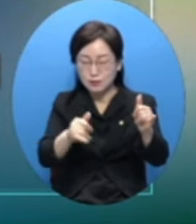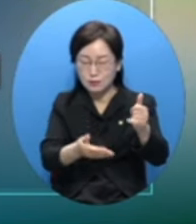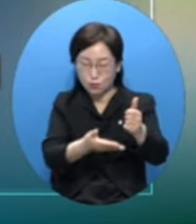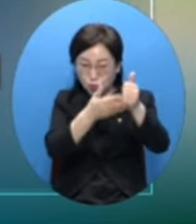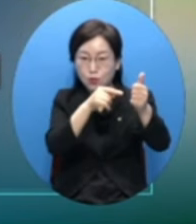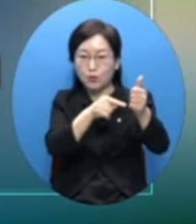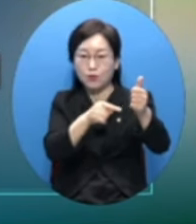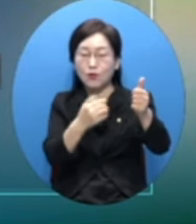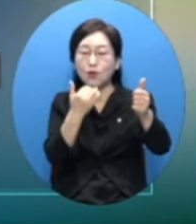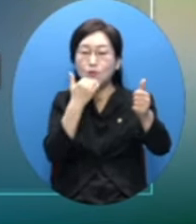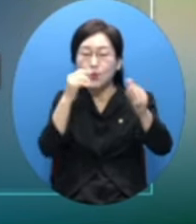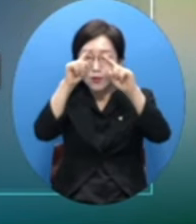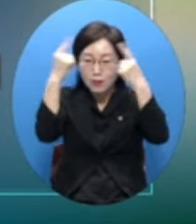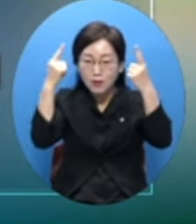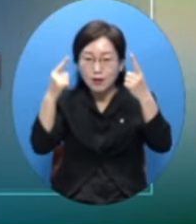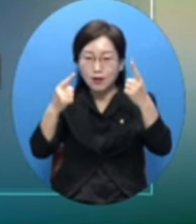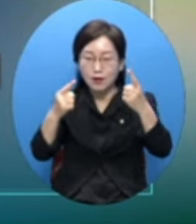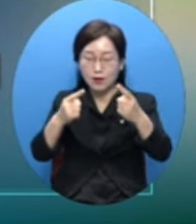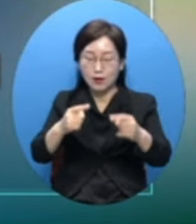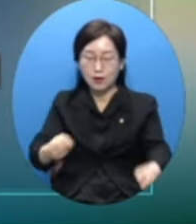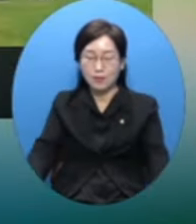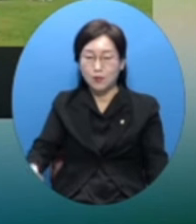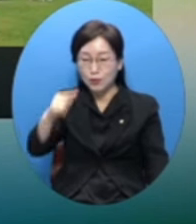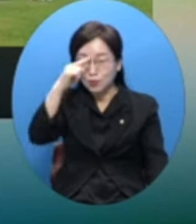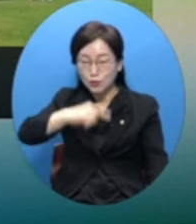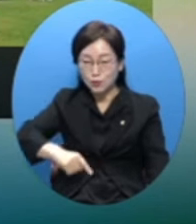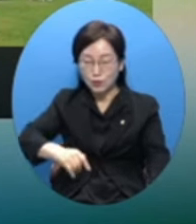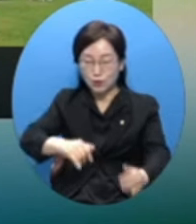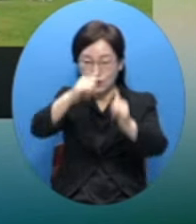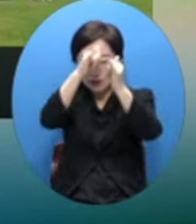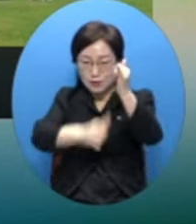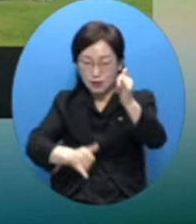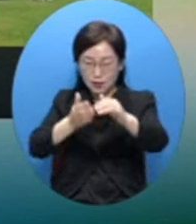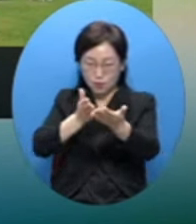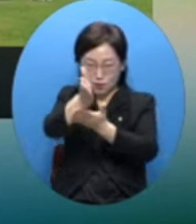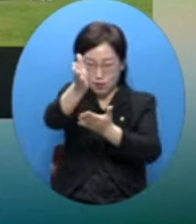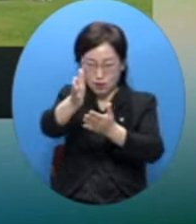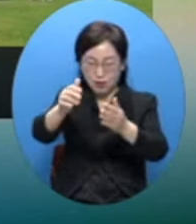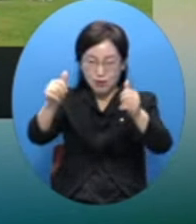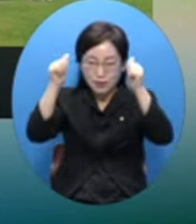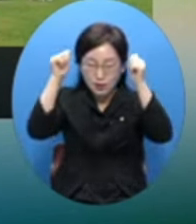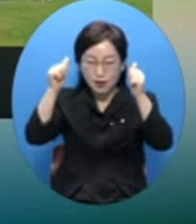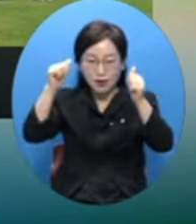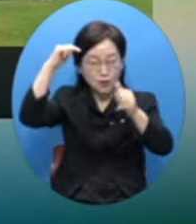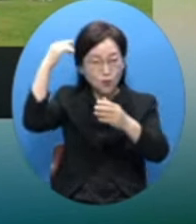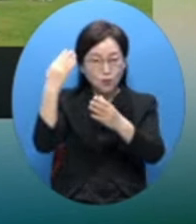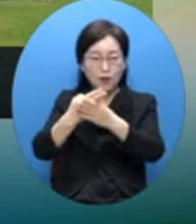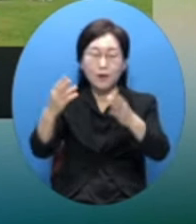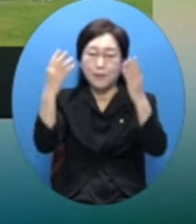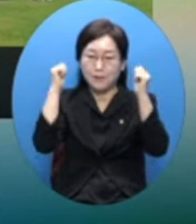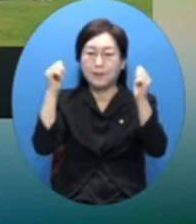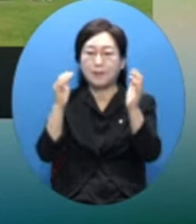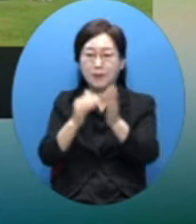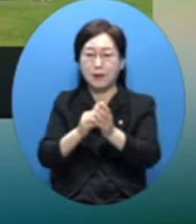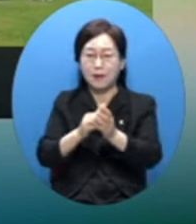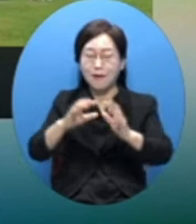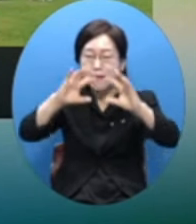서울대학교 동양사학과 학부와 대학원을 다 나오시고 그 다음 세계적인 명문